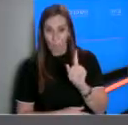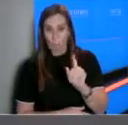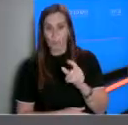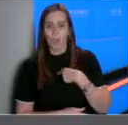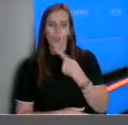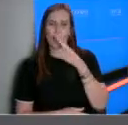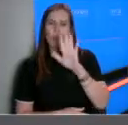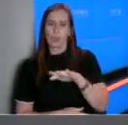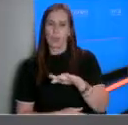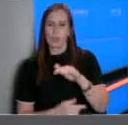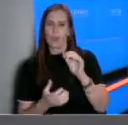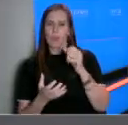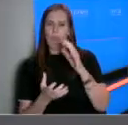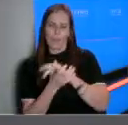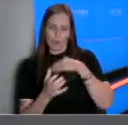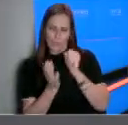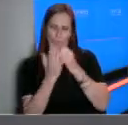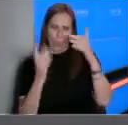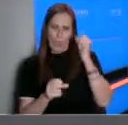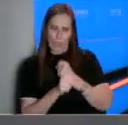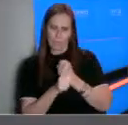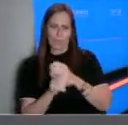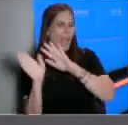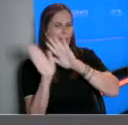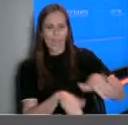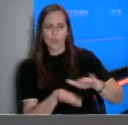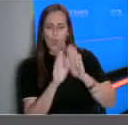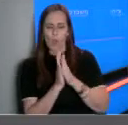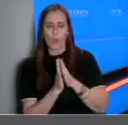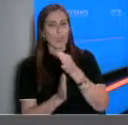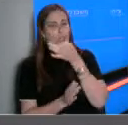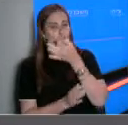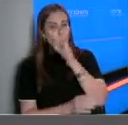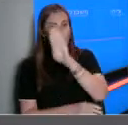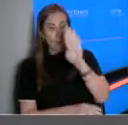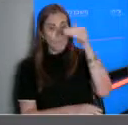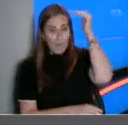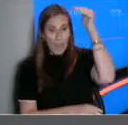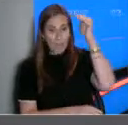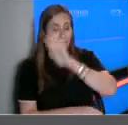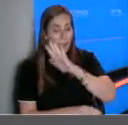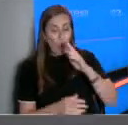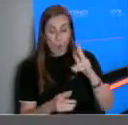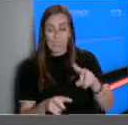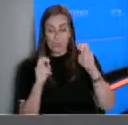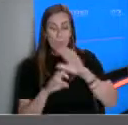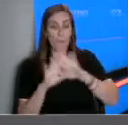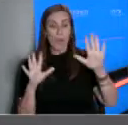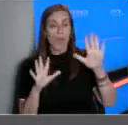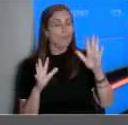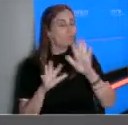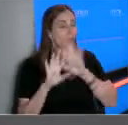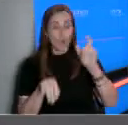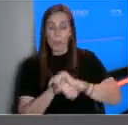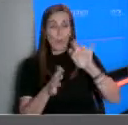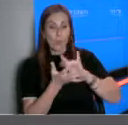אני פונה גם אל חברי העיתונאים. עזבו הכל ותשאלו את נתניהו וגנץ בכל הזדמנות, בכל שעה,